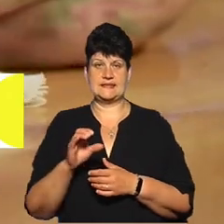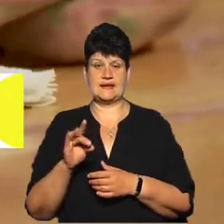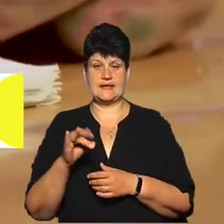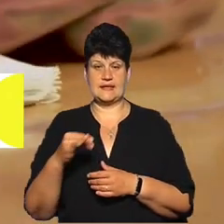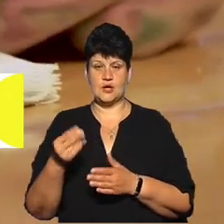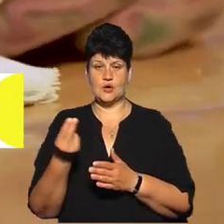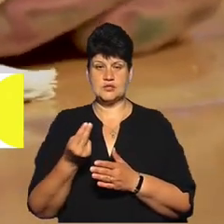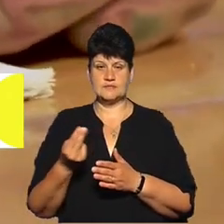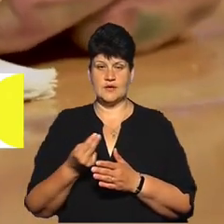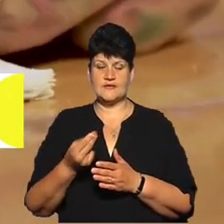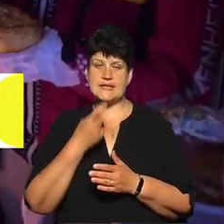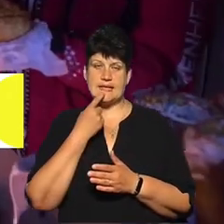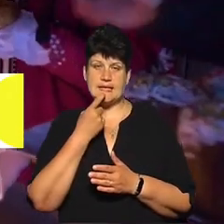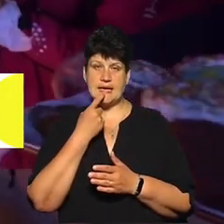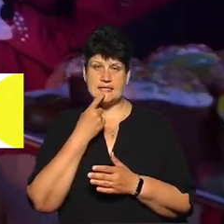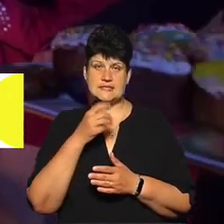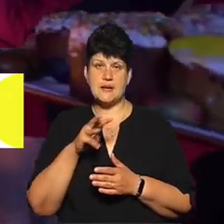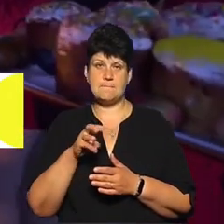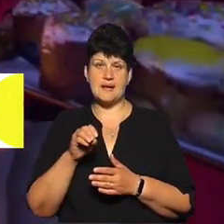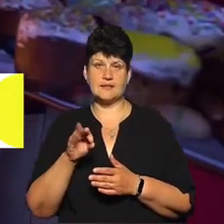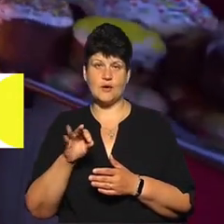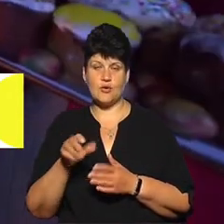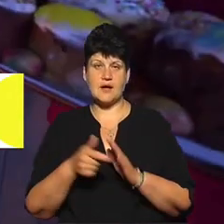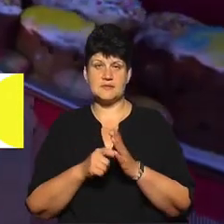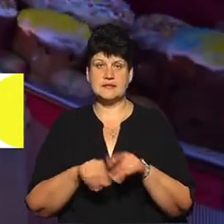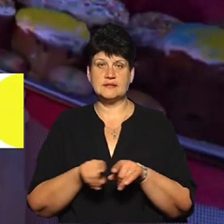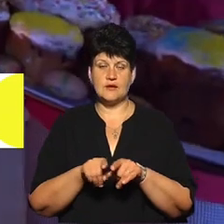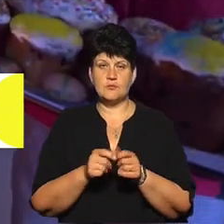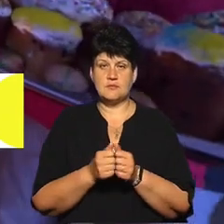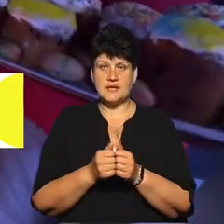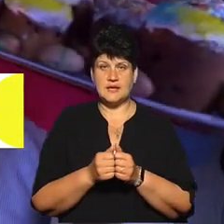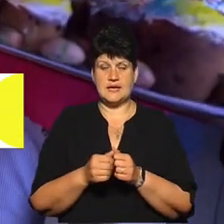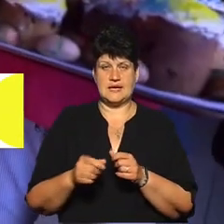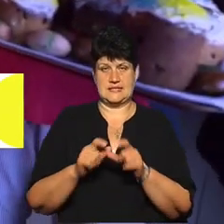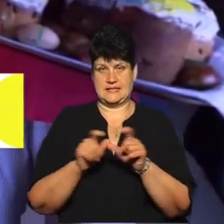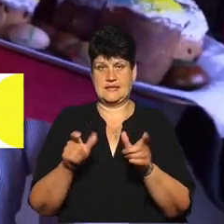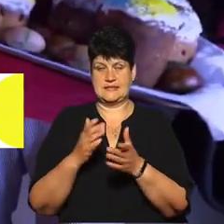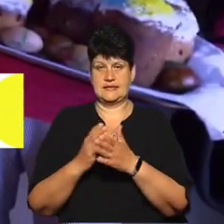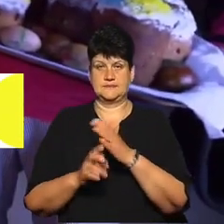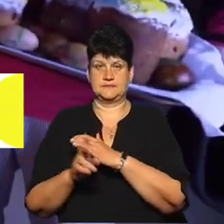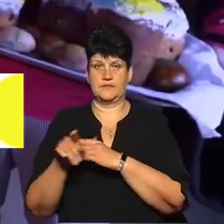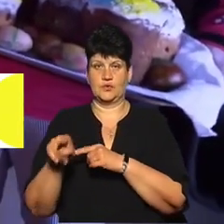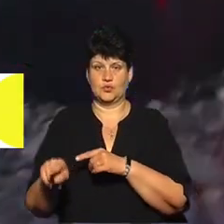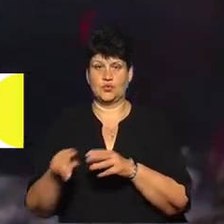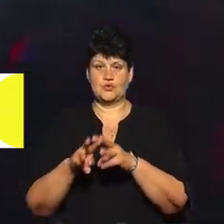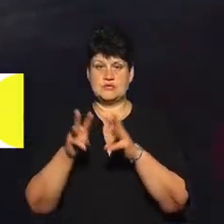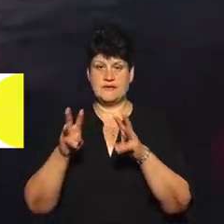великодні яйця в метеокабінеті. Також на острові поблизу станції є капличка. Тут полярники освячують